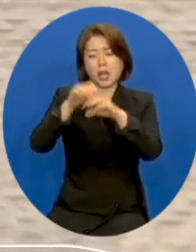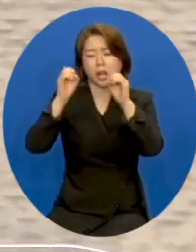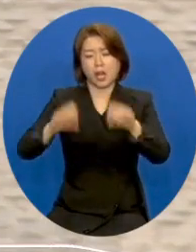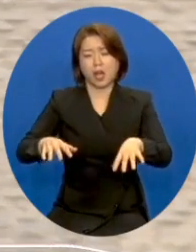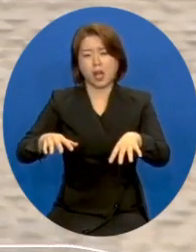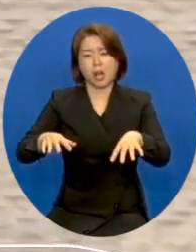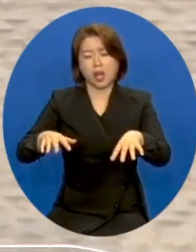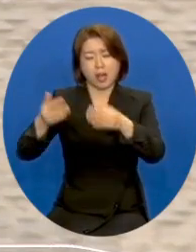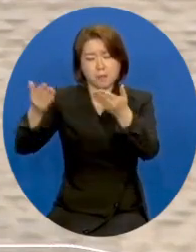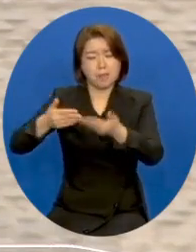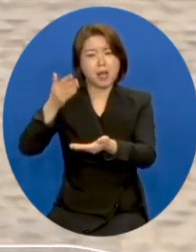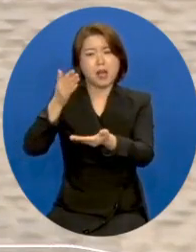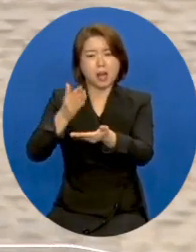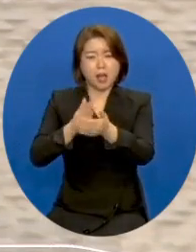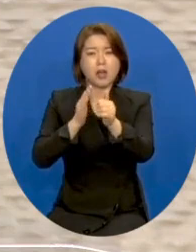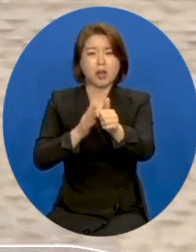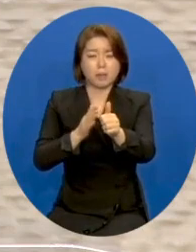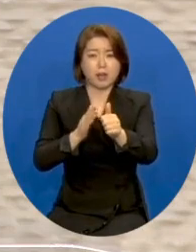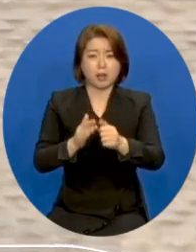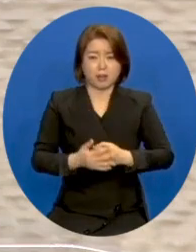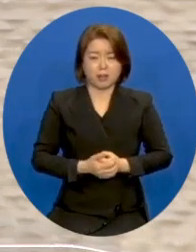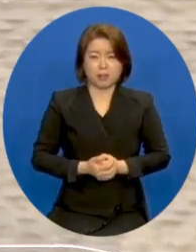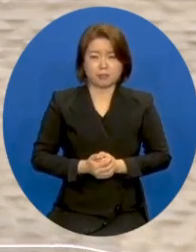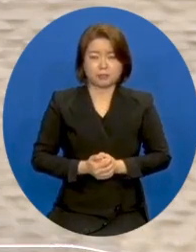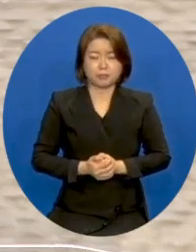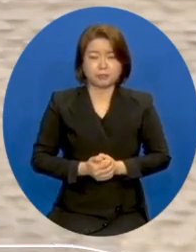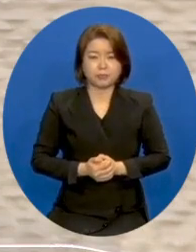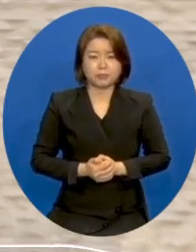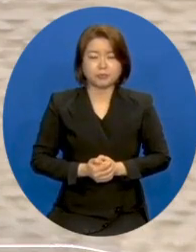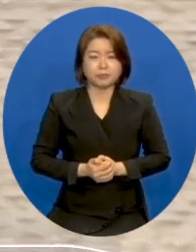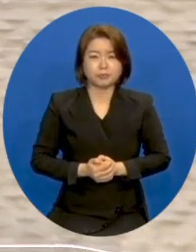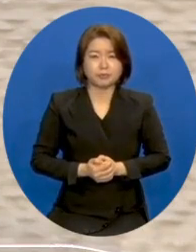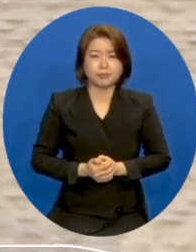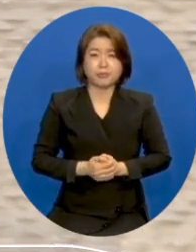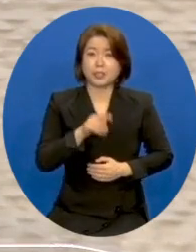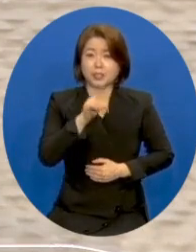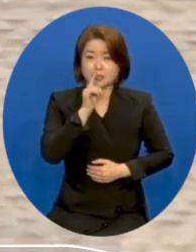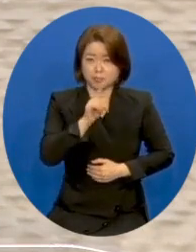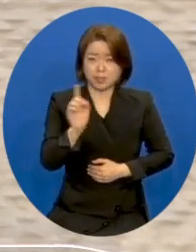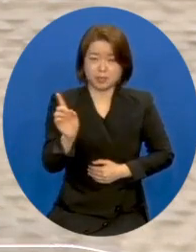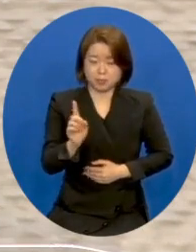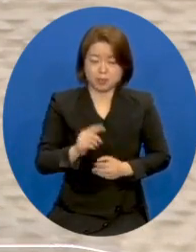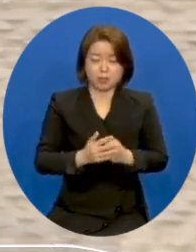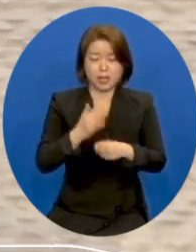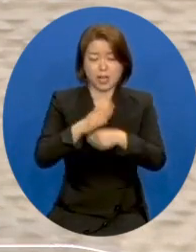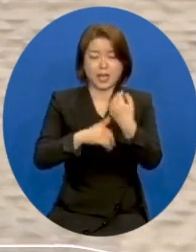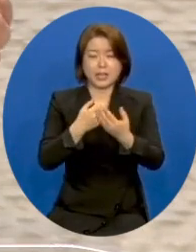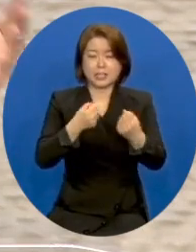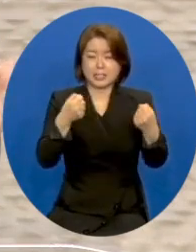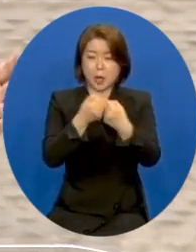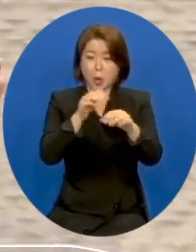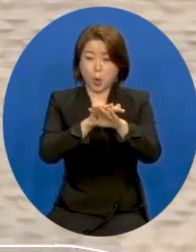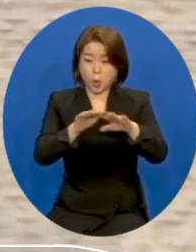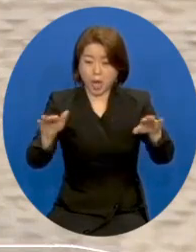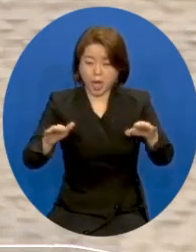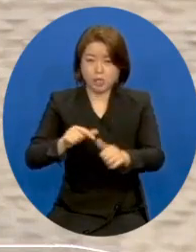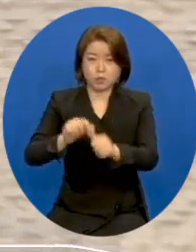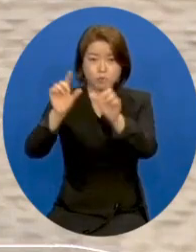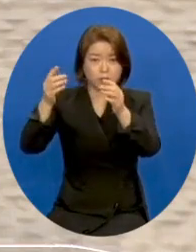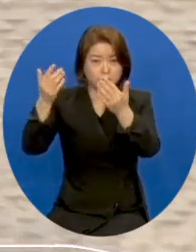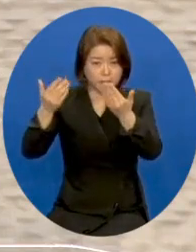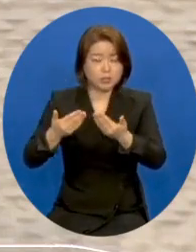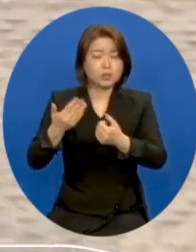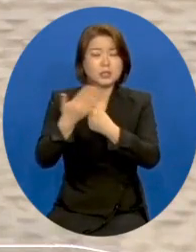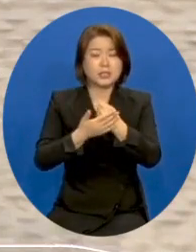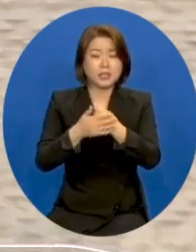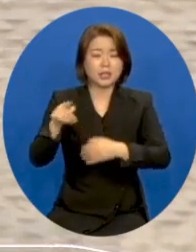받지 않도록 하십시오 또 그렇게 말씀하고 있습니다. 하나님과 화해할 수 있는 이 구원의 은혜가 너무나